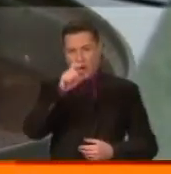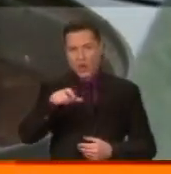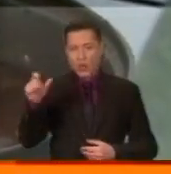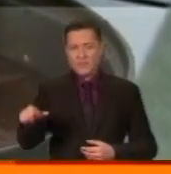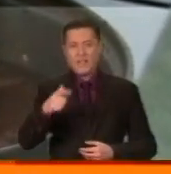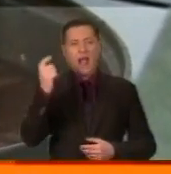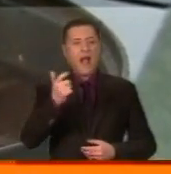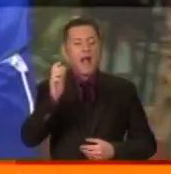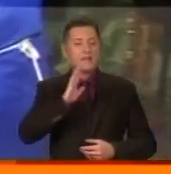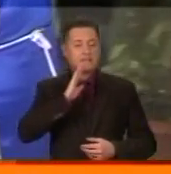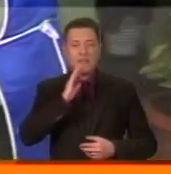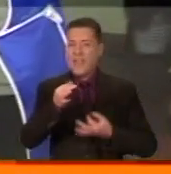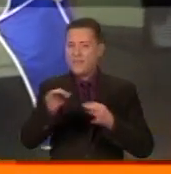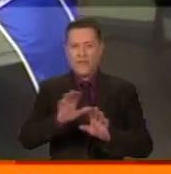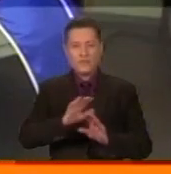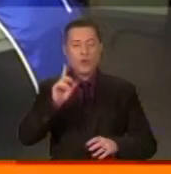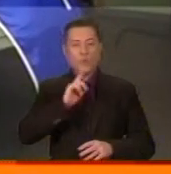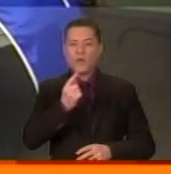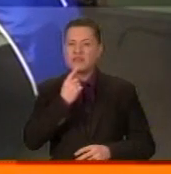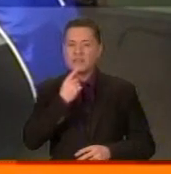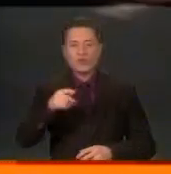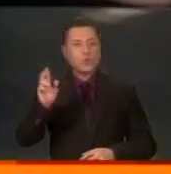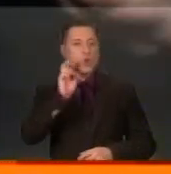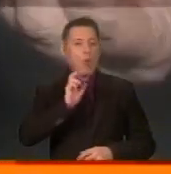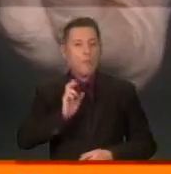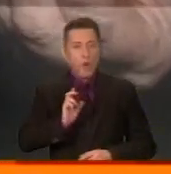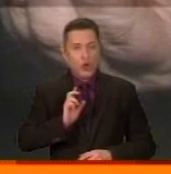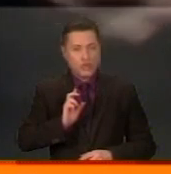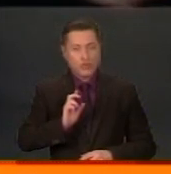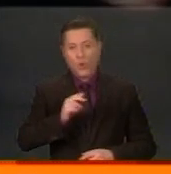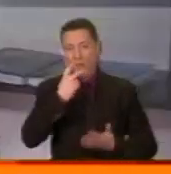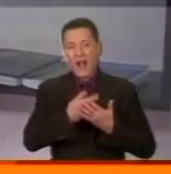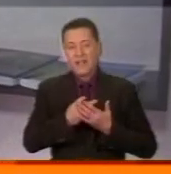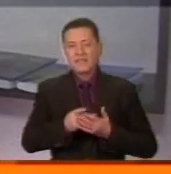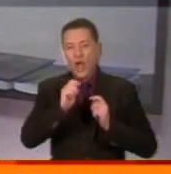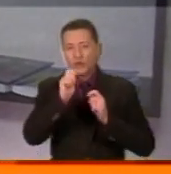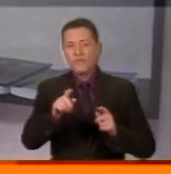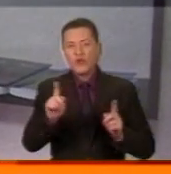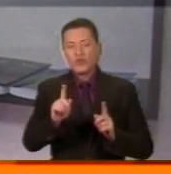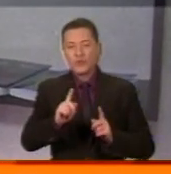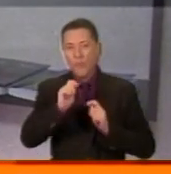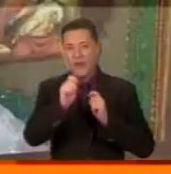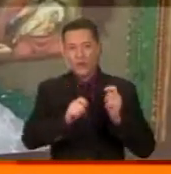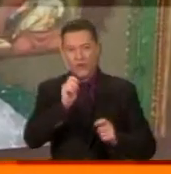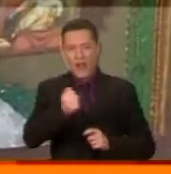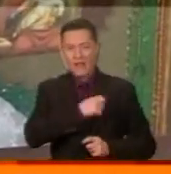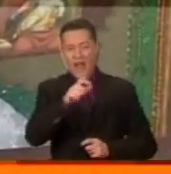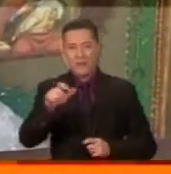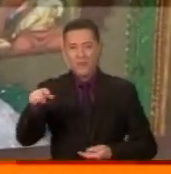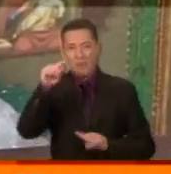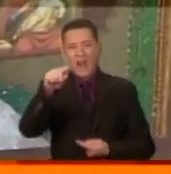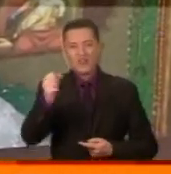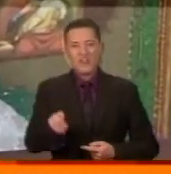газдиыніж солдатів не відпускає поки ті не скуштують борщу а сама показує сувеніри що їй подарували армійці ось пляшка